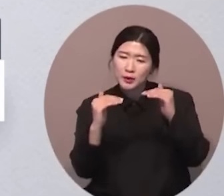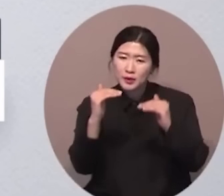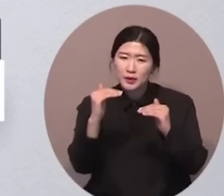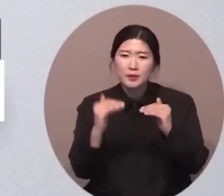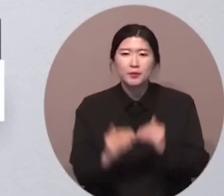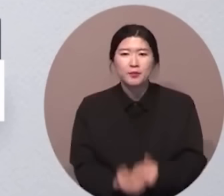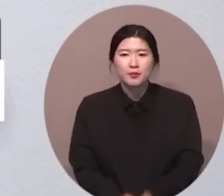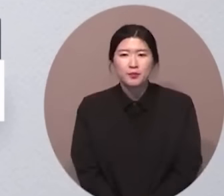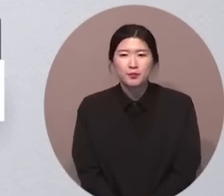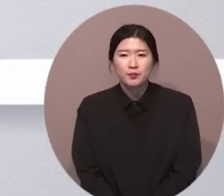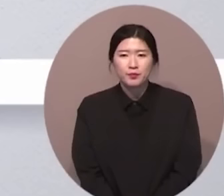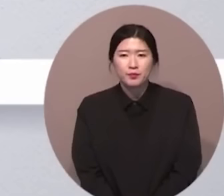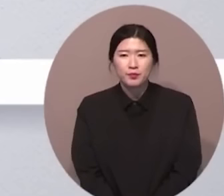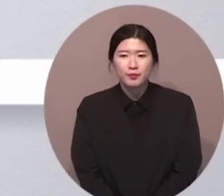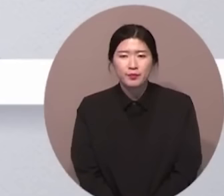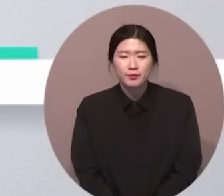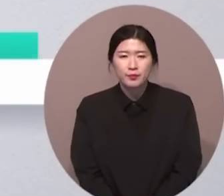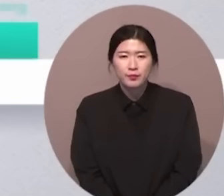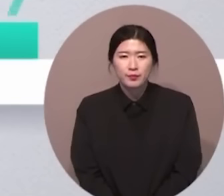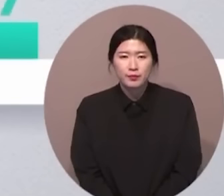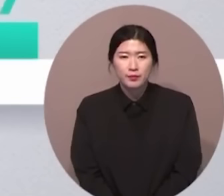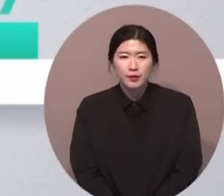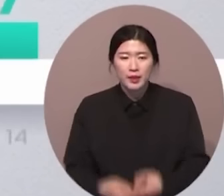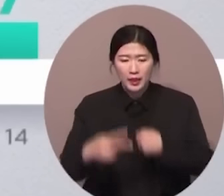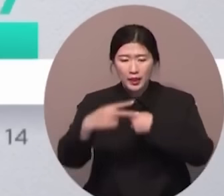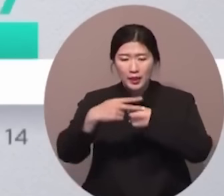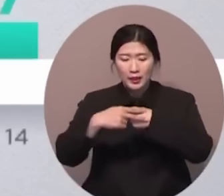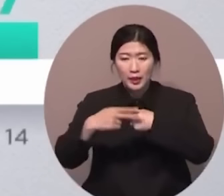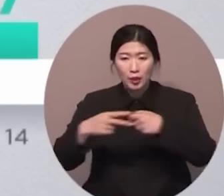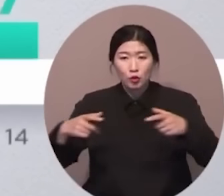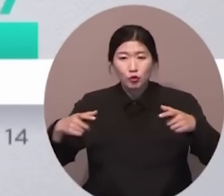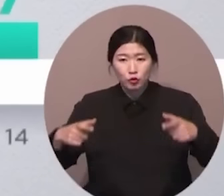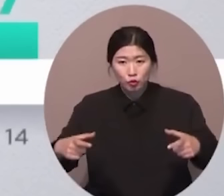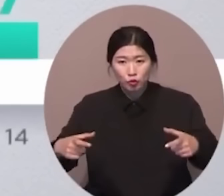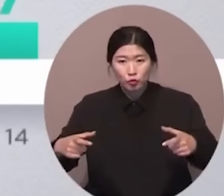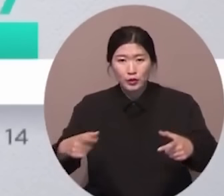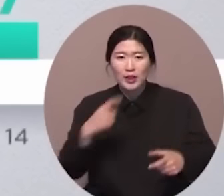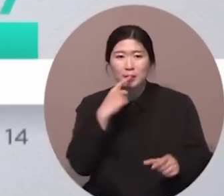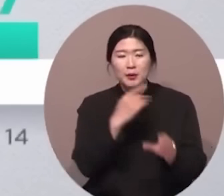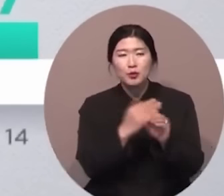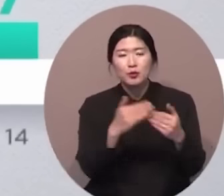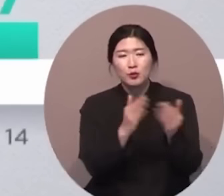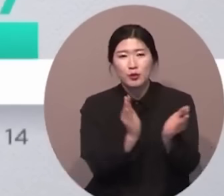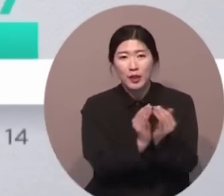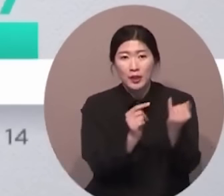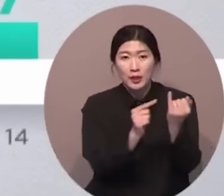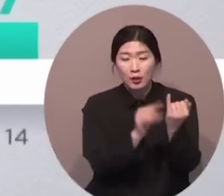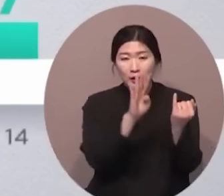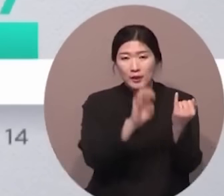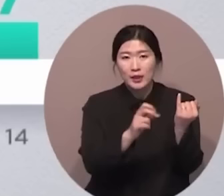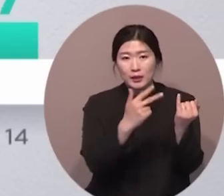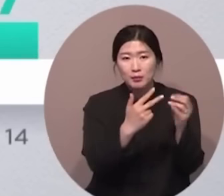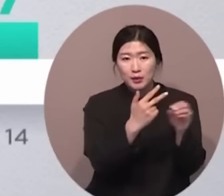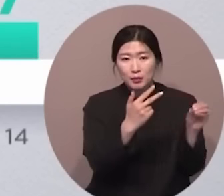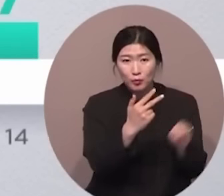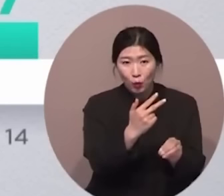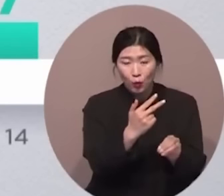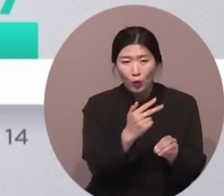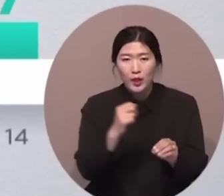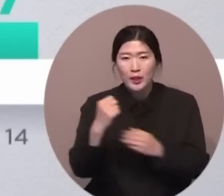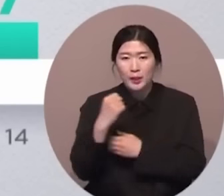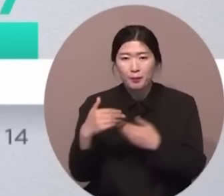범이 안으로 줄었습니다 세 후보가 경쟁하는 대덕구에서 민주당 박정현 47% 국민인